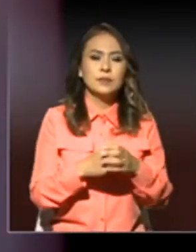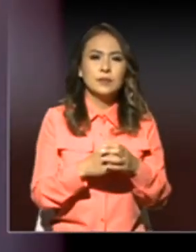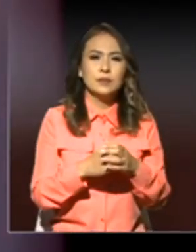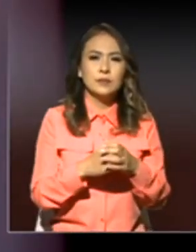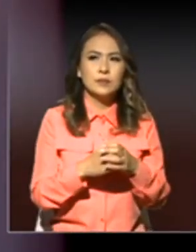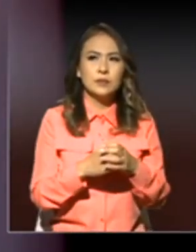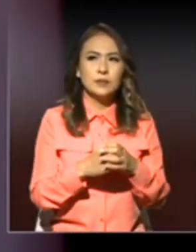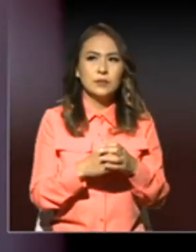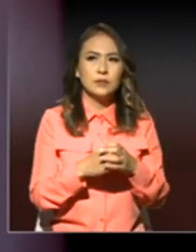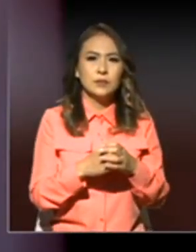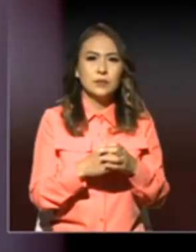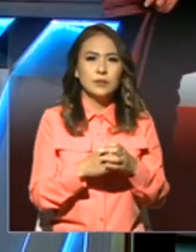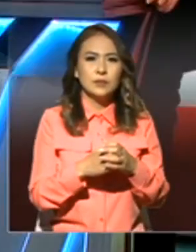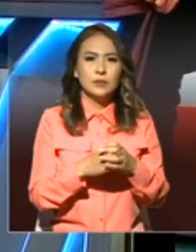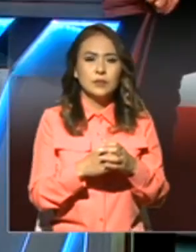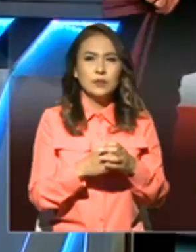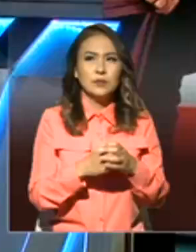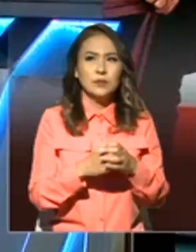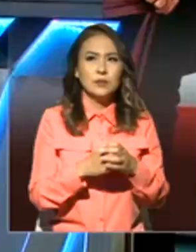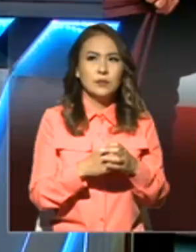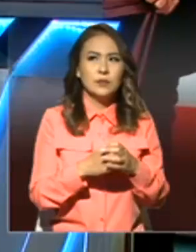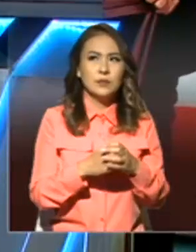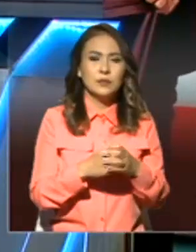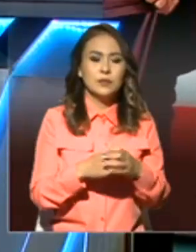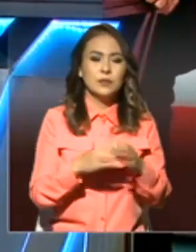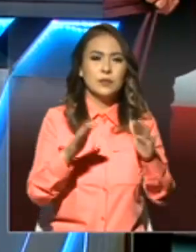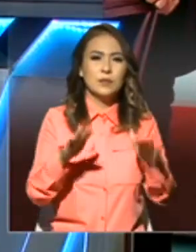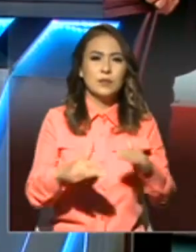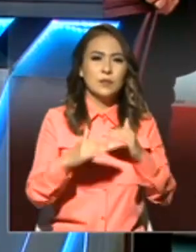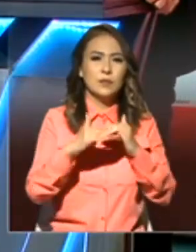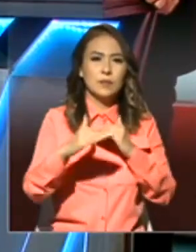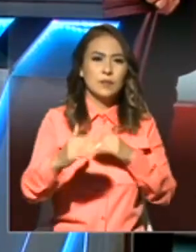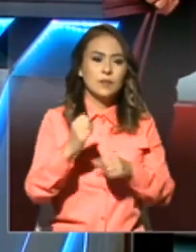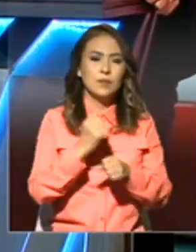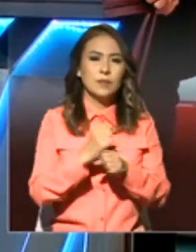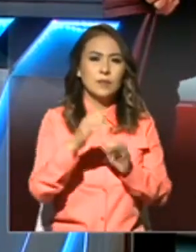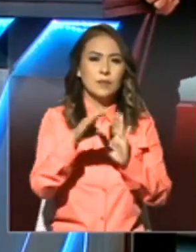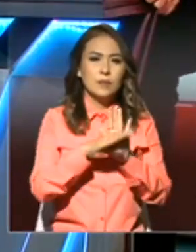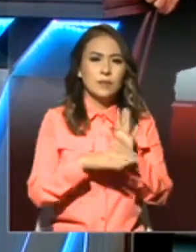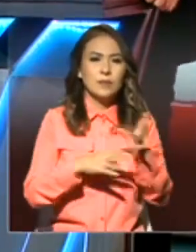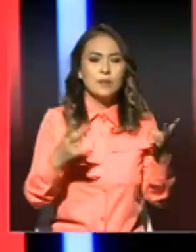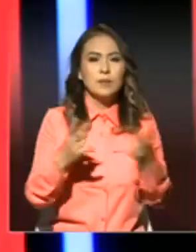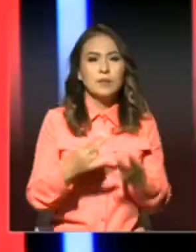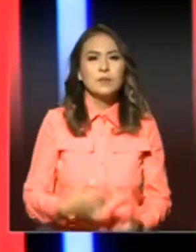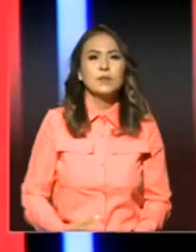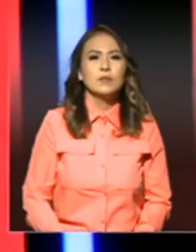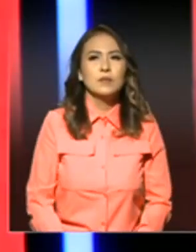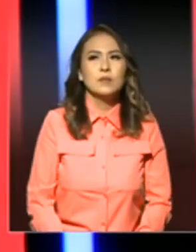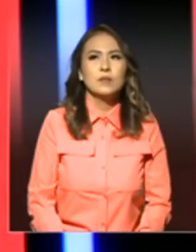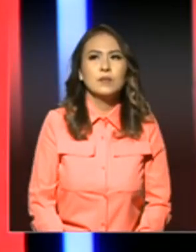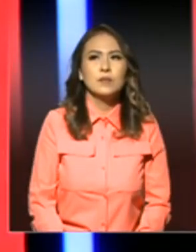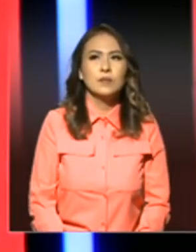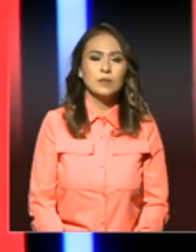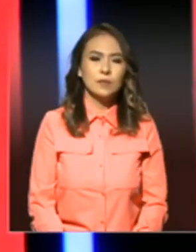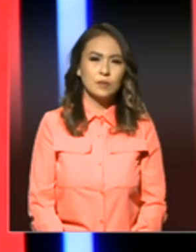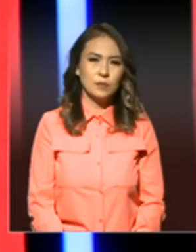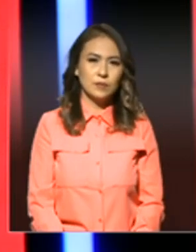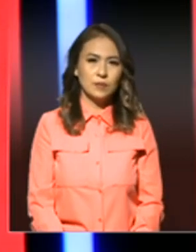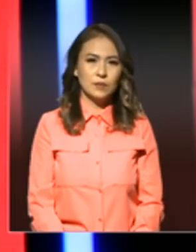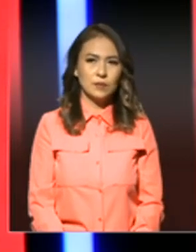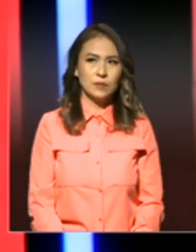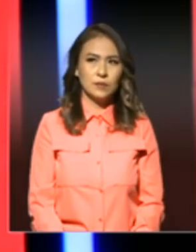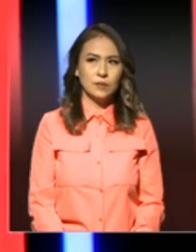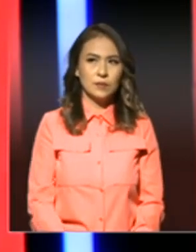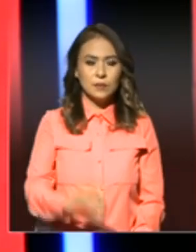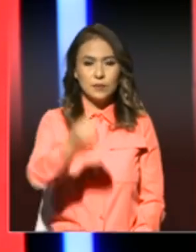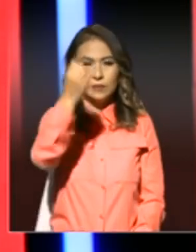дейсіз 600 миллион шешу мүмкін емес. Бұл жерде кешенді мемлекеттік бағдарлама болу керек. Рахмет, кумат спикерлер, уақыт алып келгендеріңізге алғыс айтамыз.